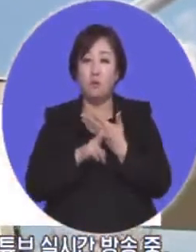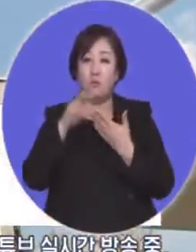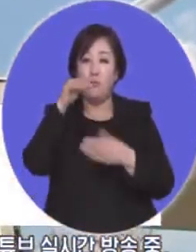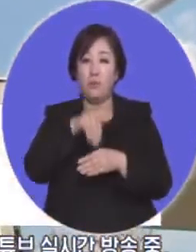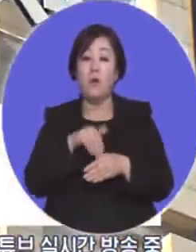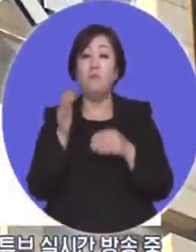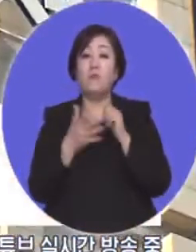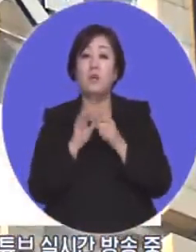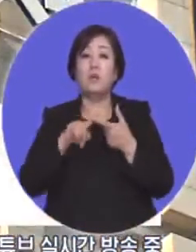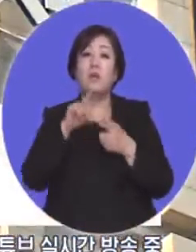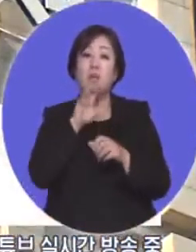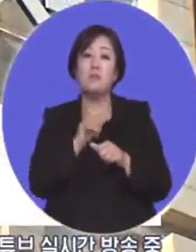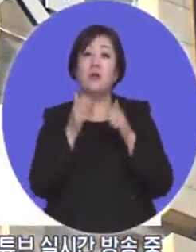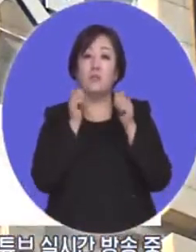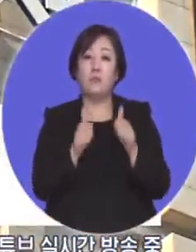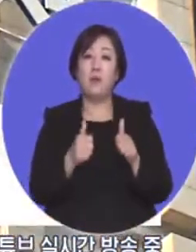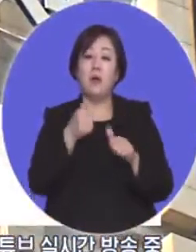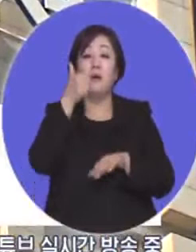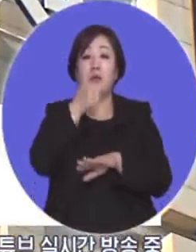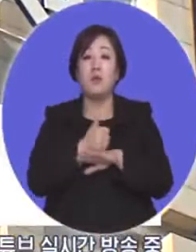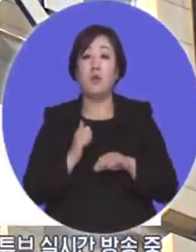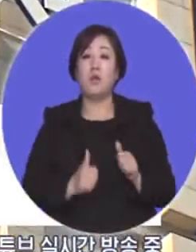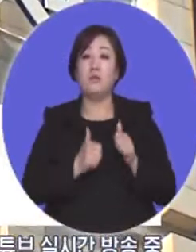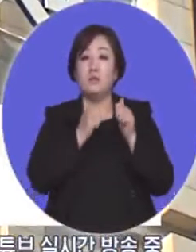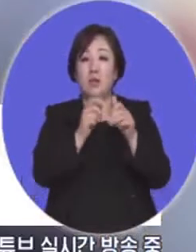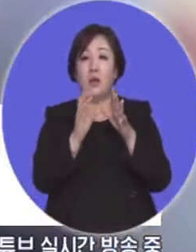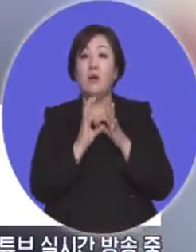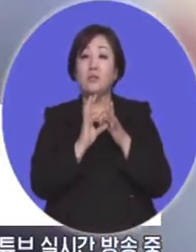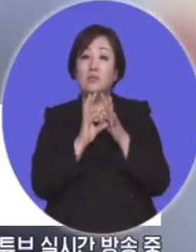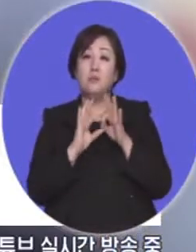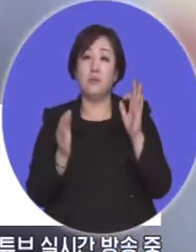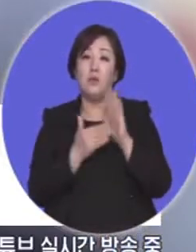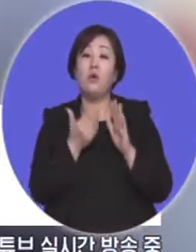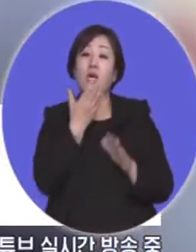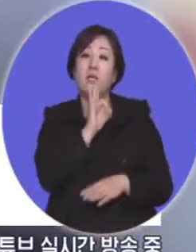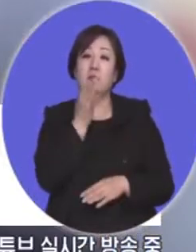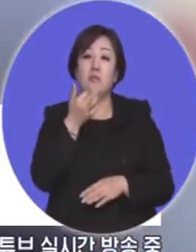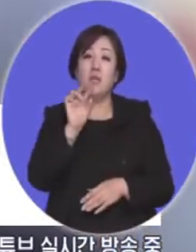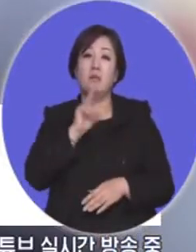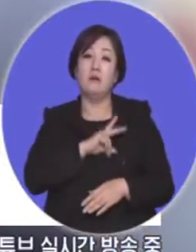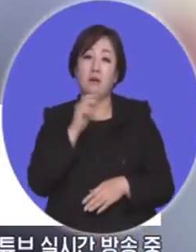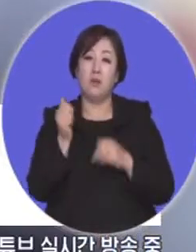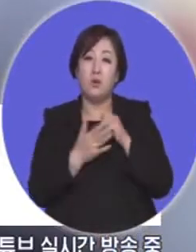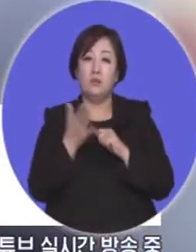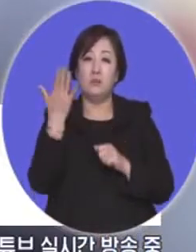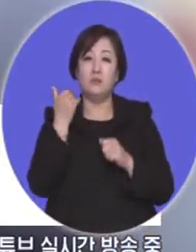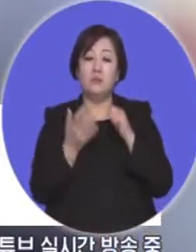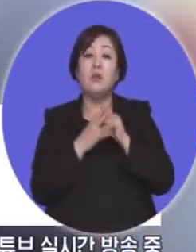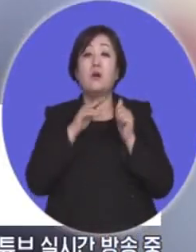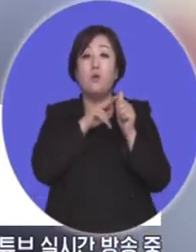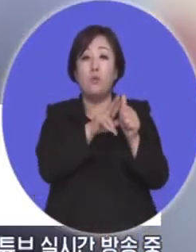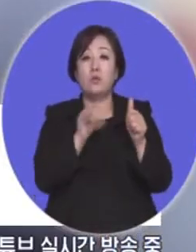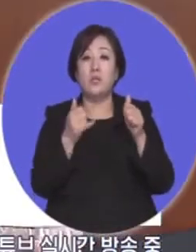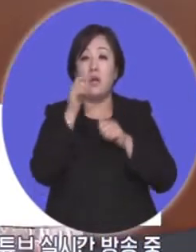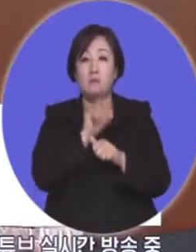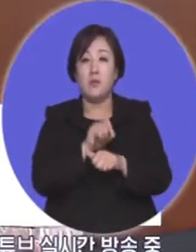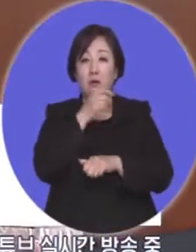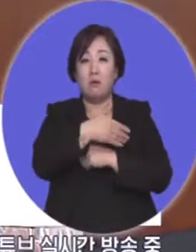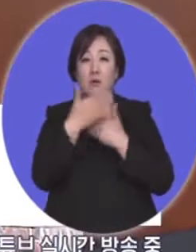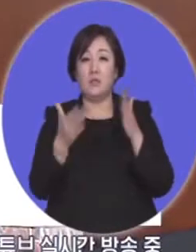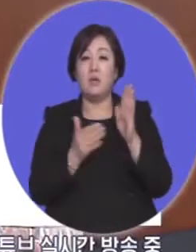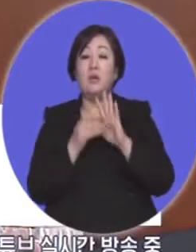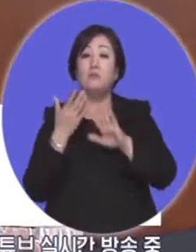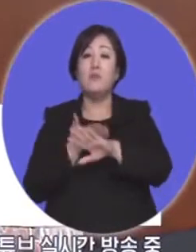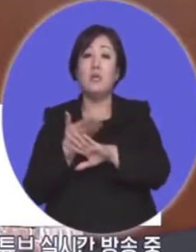혐의로 기소돼 재판 결과에 관심이 모아지고 있습니다. 이채익 의원은 지난 3월 한 후보의 선거 사무실에서